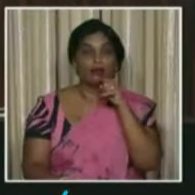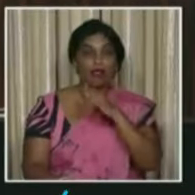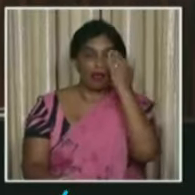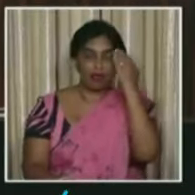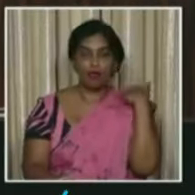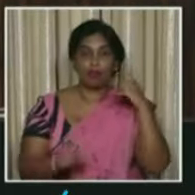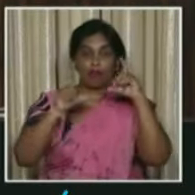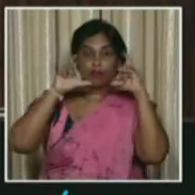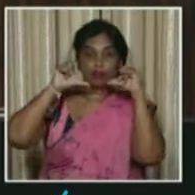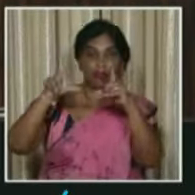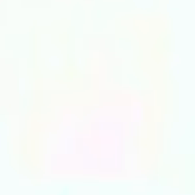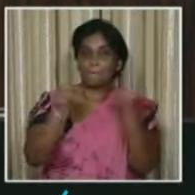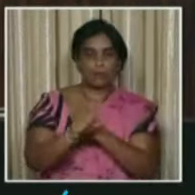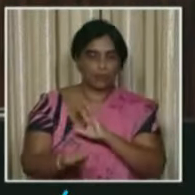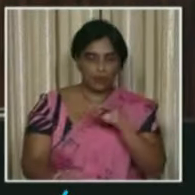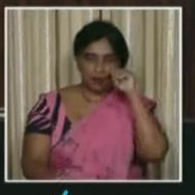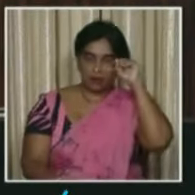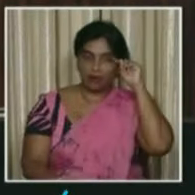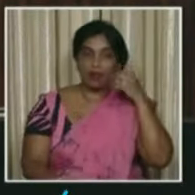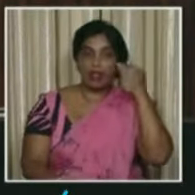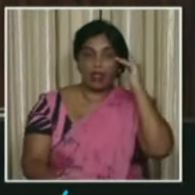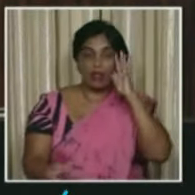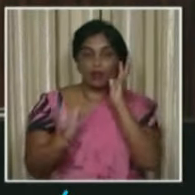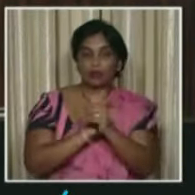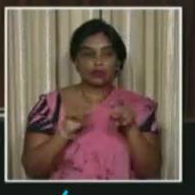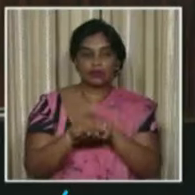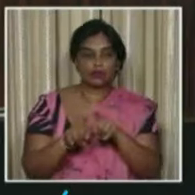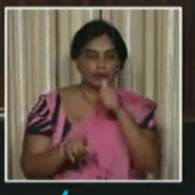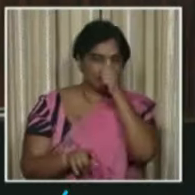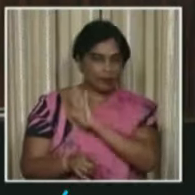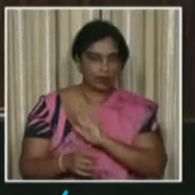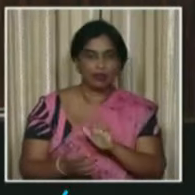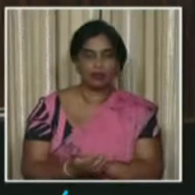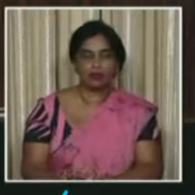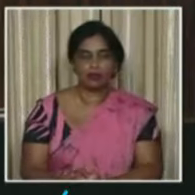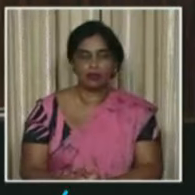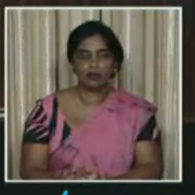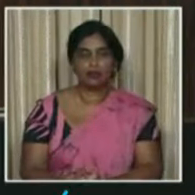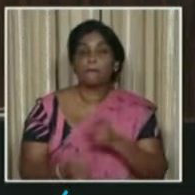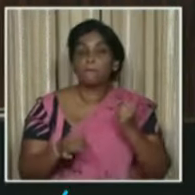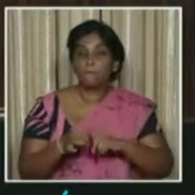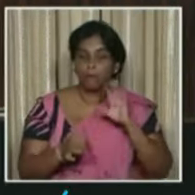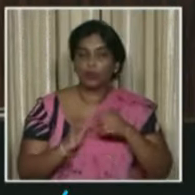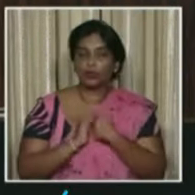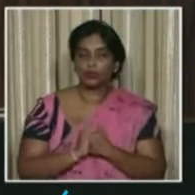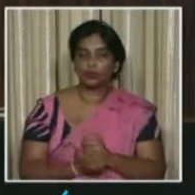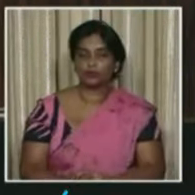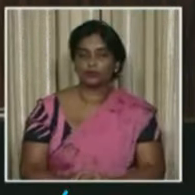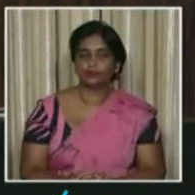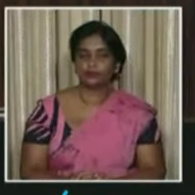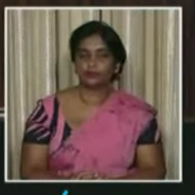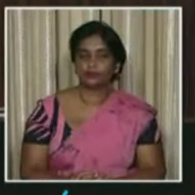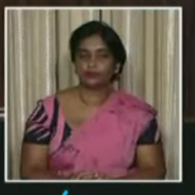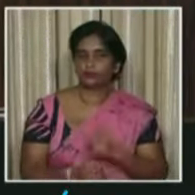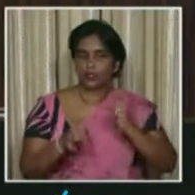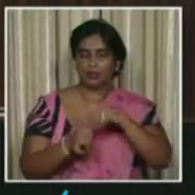අම්මගේ ෆොටෝ එක ගැහුවා කියලා මිනි මෙරුවේ නෑ. හරි. නංගිලා හොරගම් කරා වගේ මේ හොරසල් යැච්චු ගැහුවේ නෑ. පොයින්ට් බෝඩ් එකේ. හරි. පස්සේ දෙන්නේ කරු කතා කරුණාකරලා පොයින්ට් බෝඩ් එක